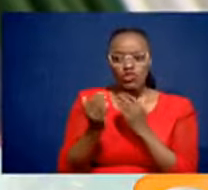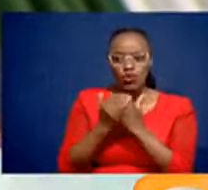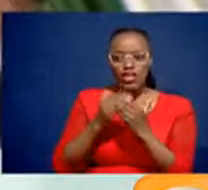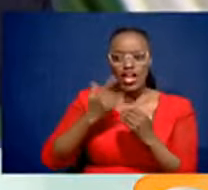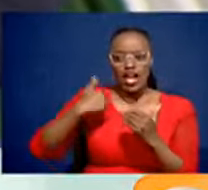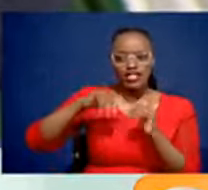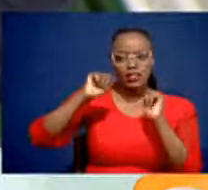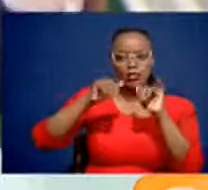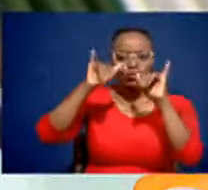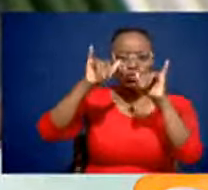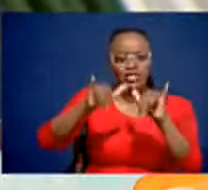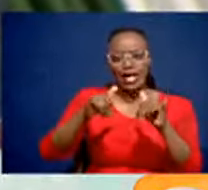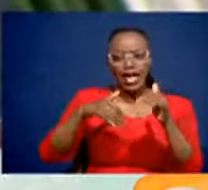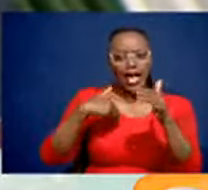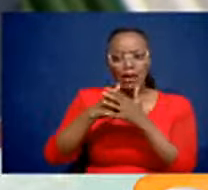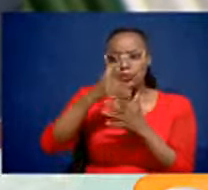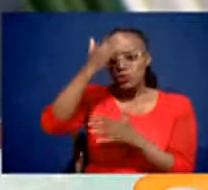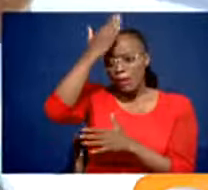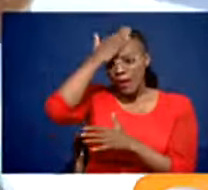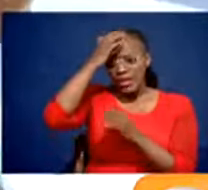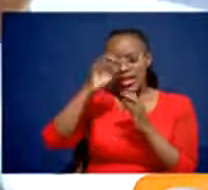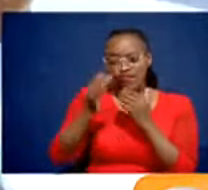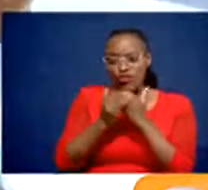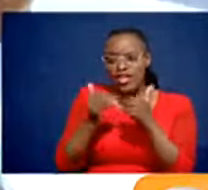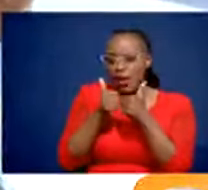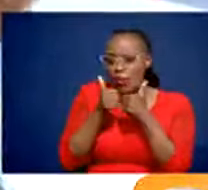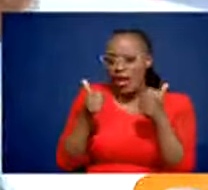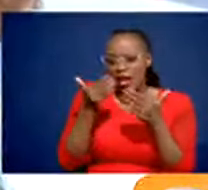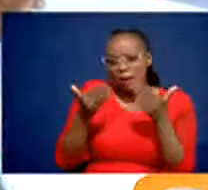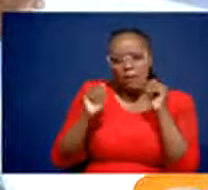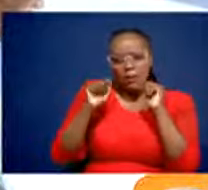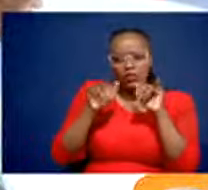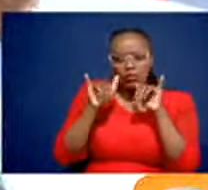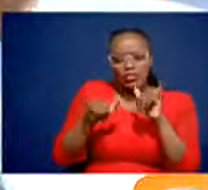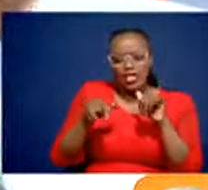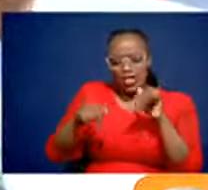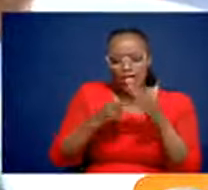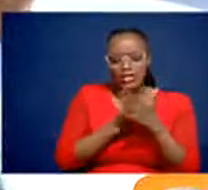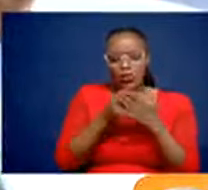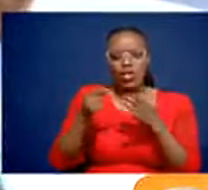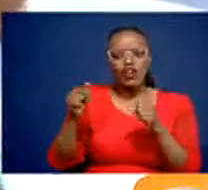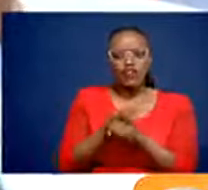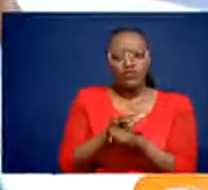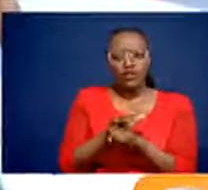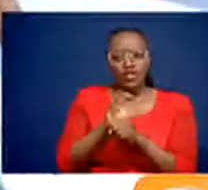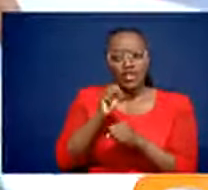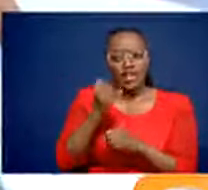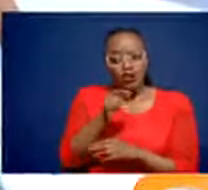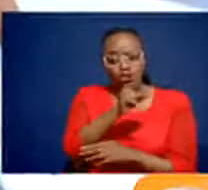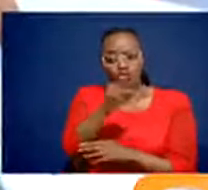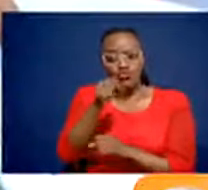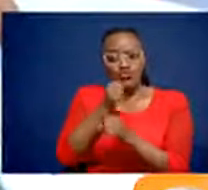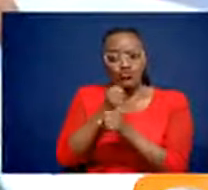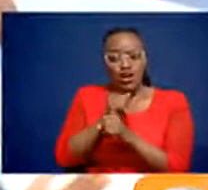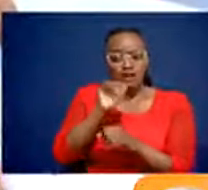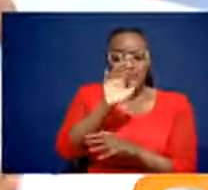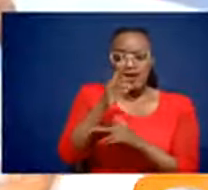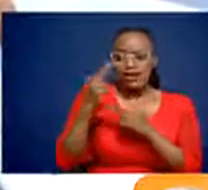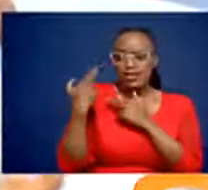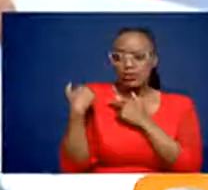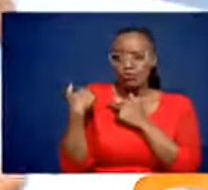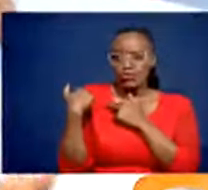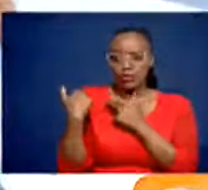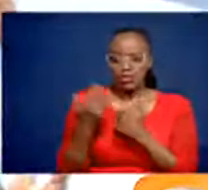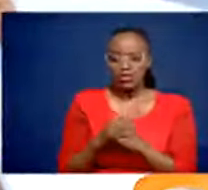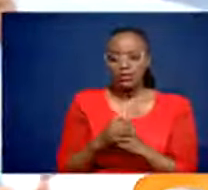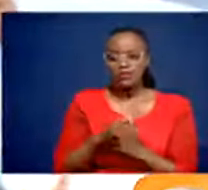vizuri tutakuwa hapa kesho kutwa. Mkituangalia vizuri pengine tutakuwa hapa wiki mzima. Sasa bidii ni yenu.